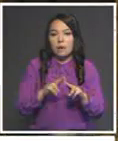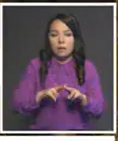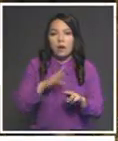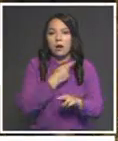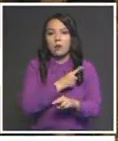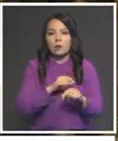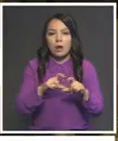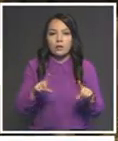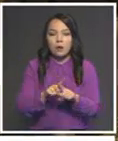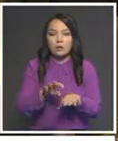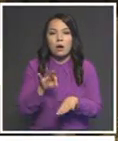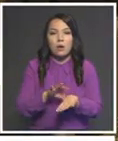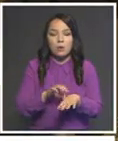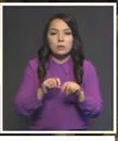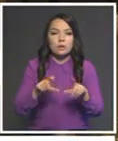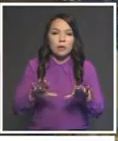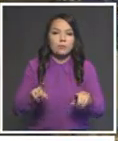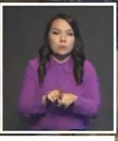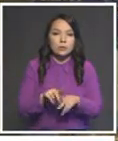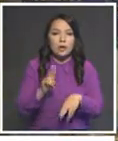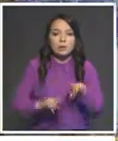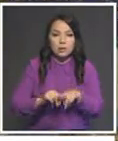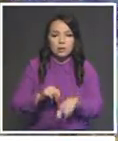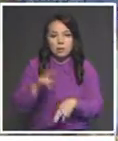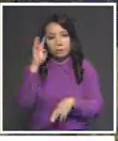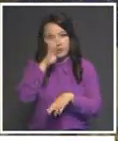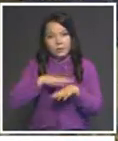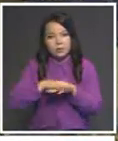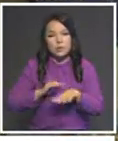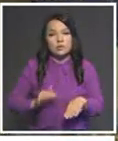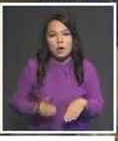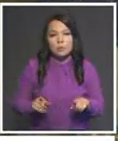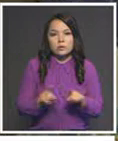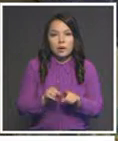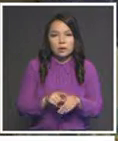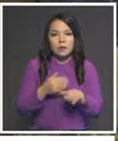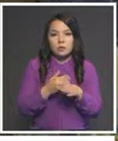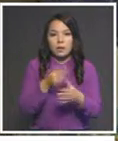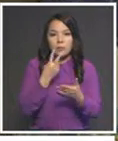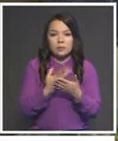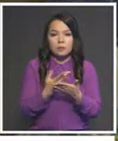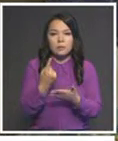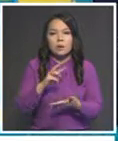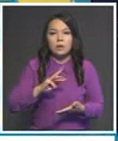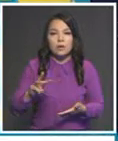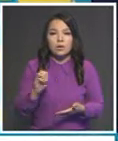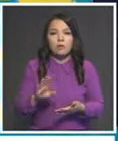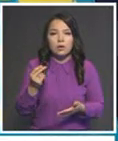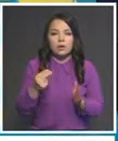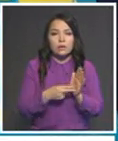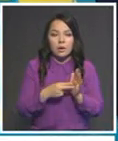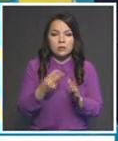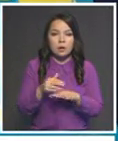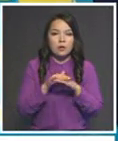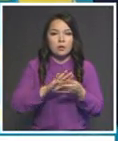аурухана мен емхана салу үшін мемлекеттік және жекеменшік әріптестік жобасын жасақтау үшін 1 миллион евро қаржы құю келісіміне